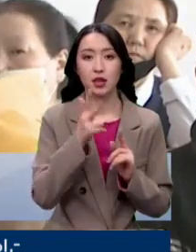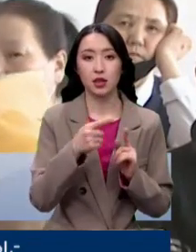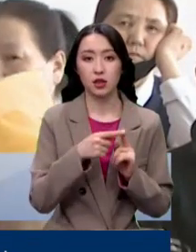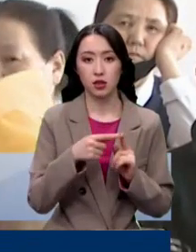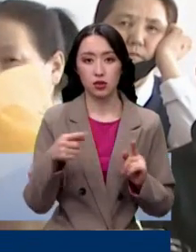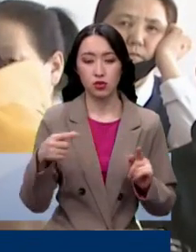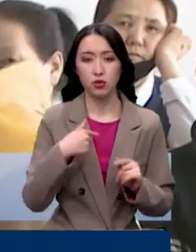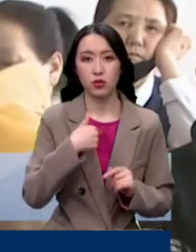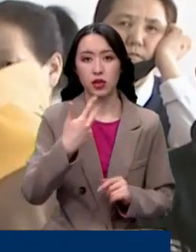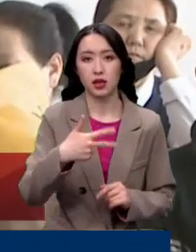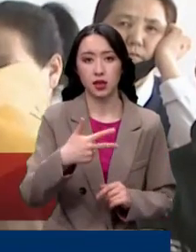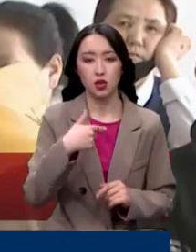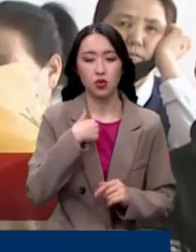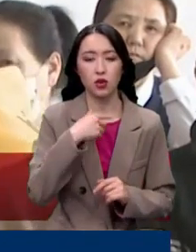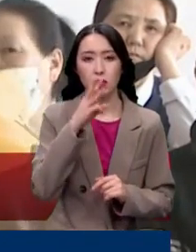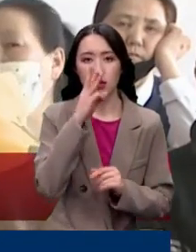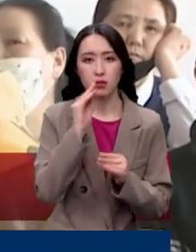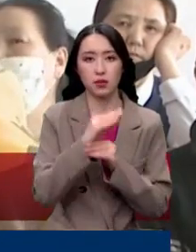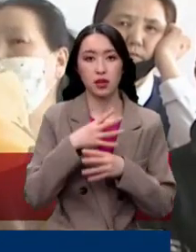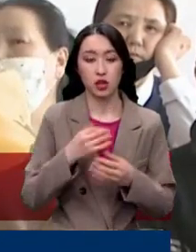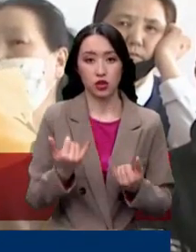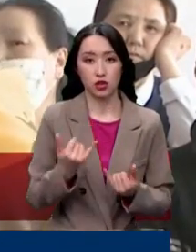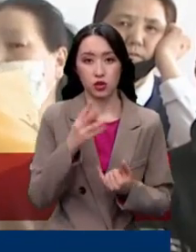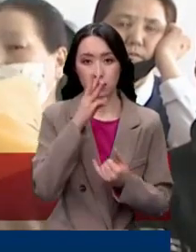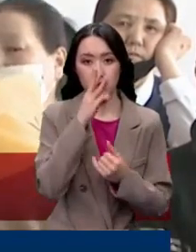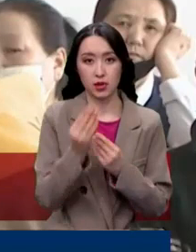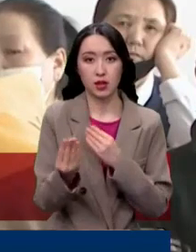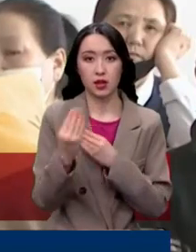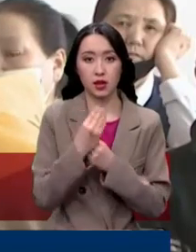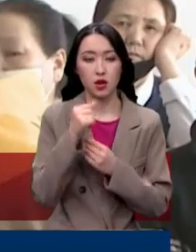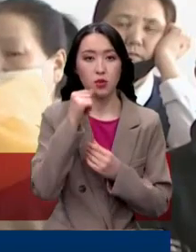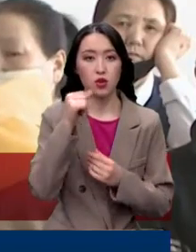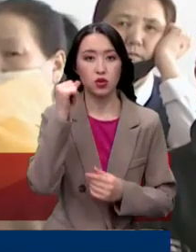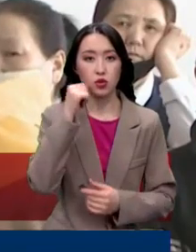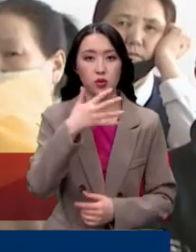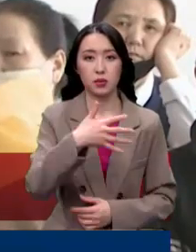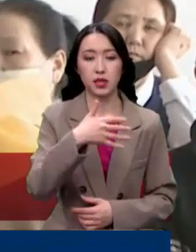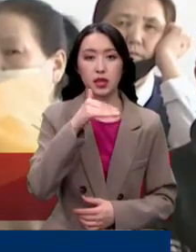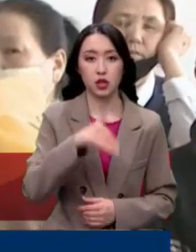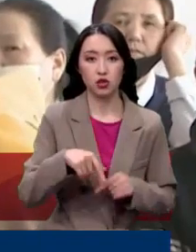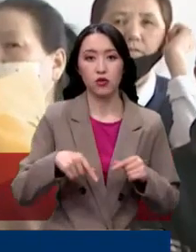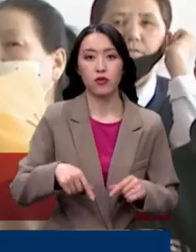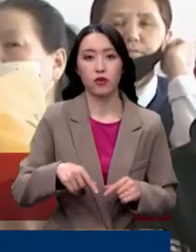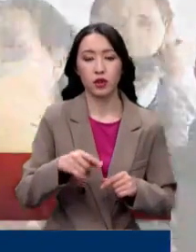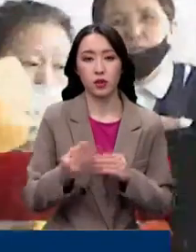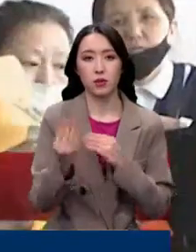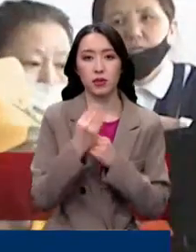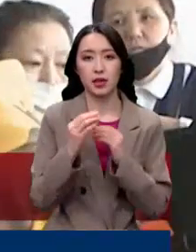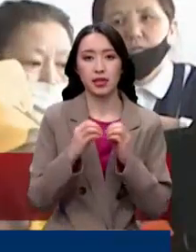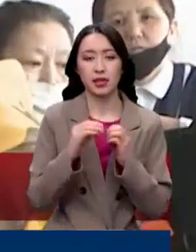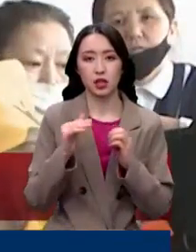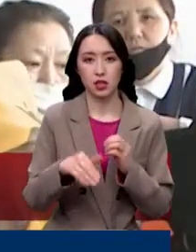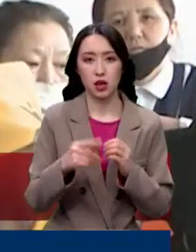30 тысяч. У нас никак не поднимают зарплату. Сейчас подняли. Но в прошлом году у меня было 50 тысяч. В этом году подняли на 10 тысяч.